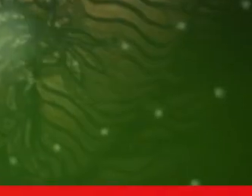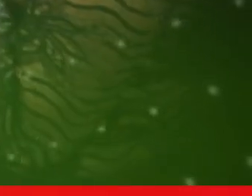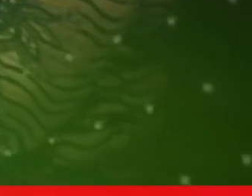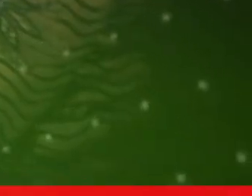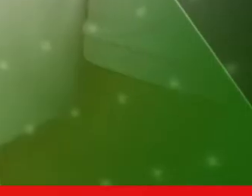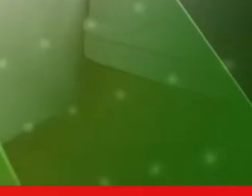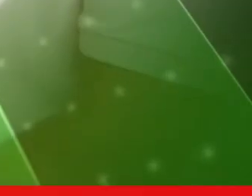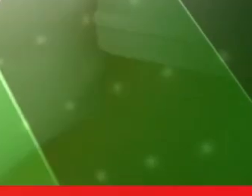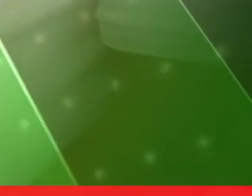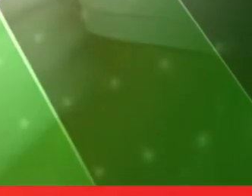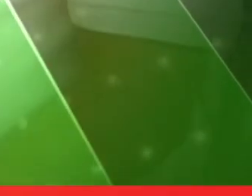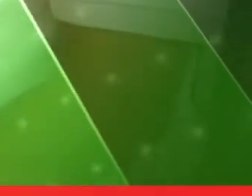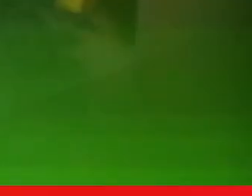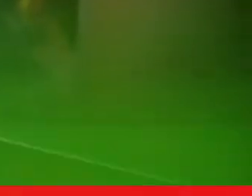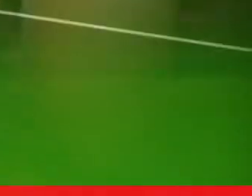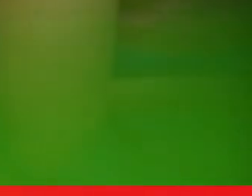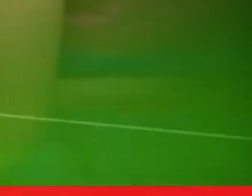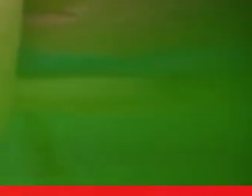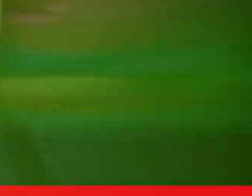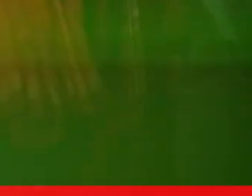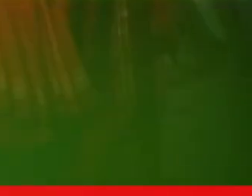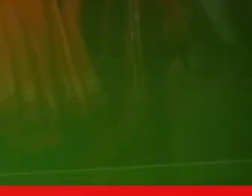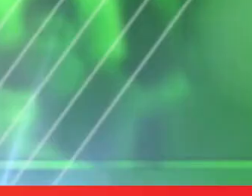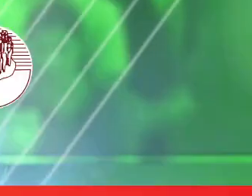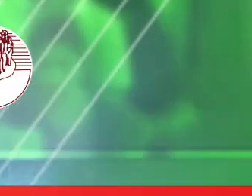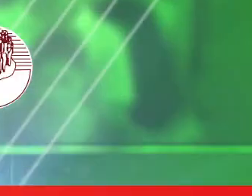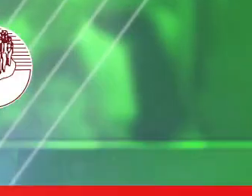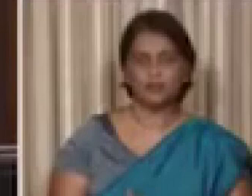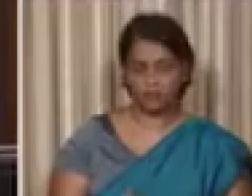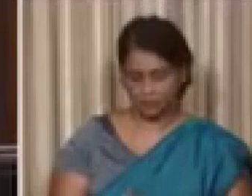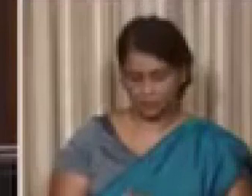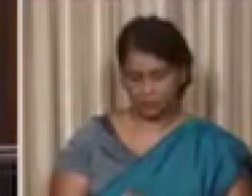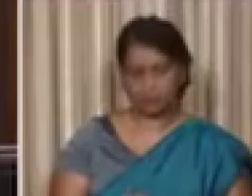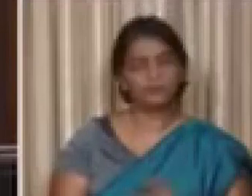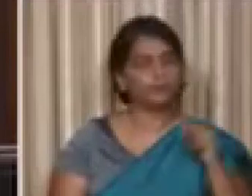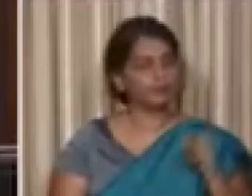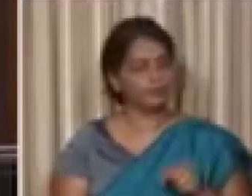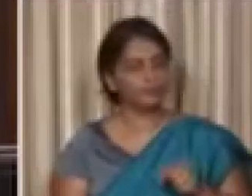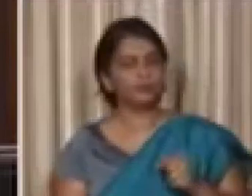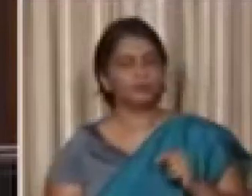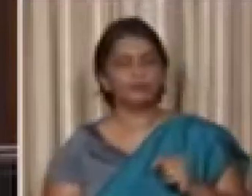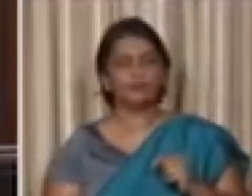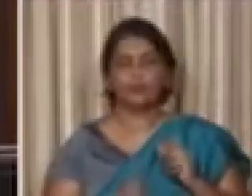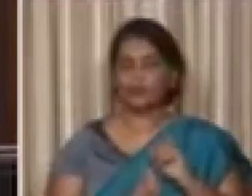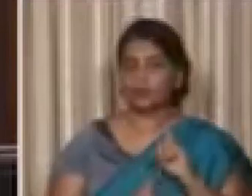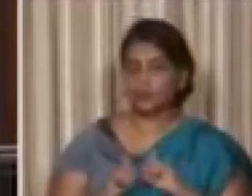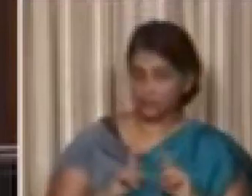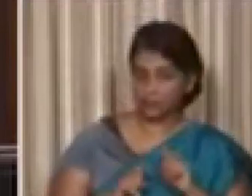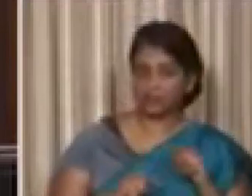Ragam Sri Lanka Mata later this with this Rekia Avasta Martha visit the Kavisituna Edgar Kridanganedi. Ape Parliament